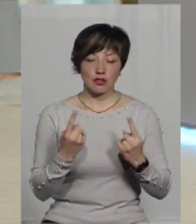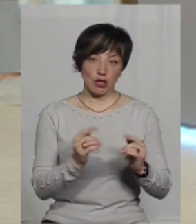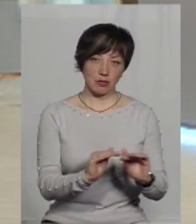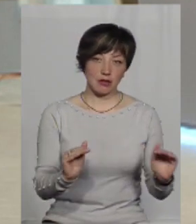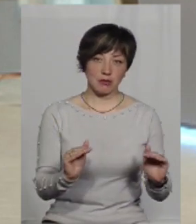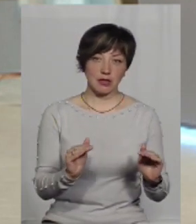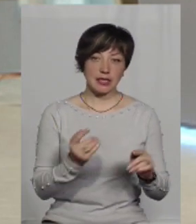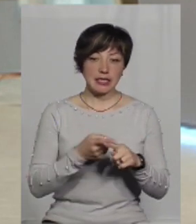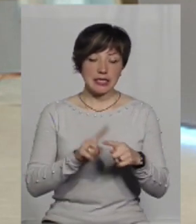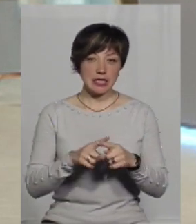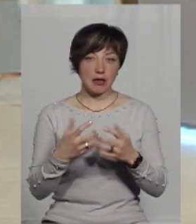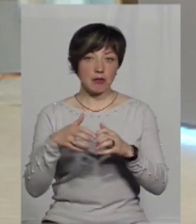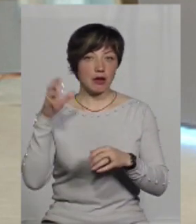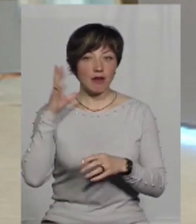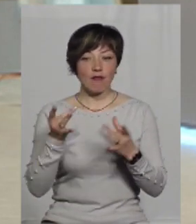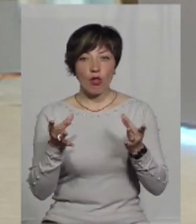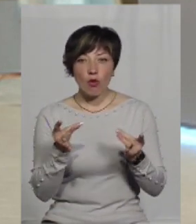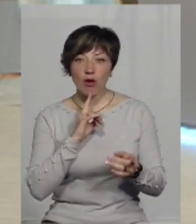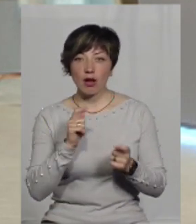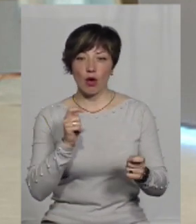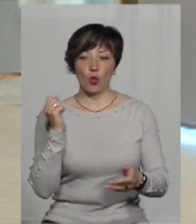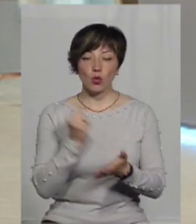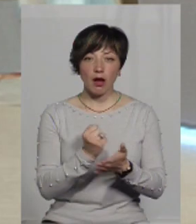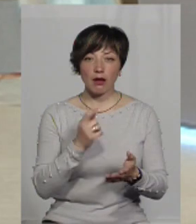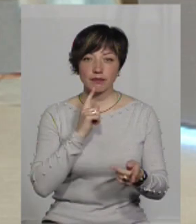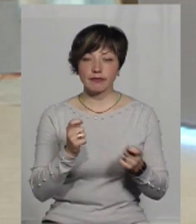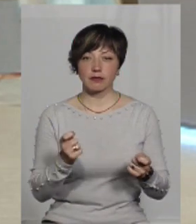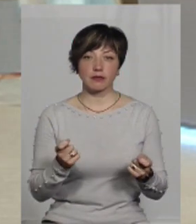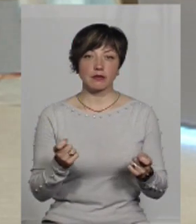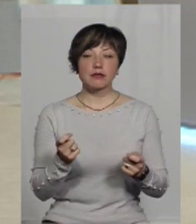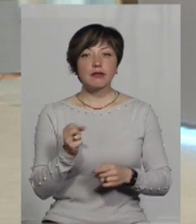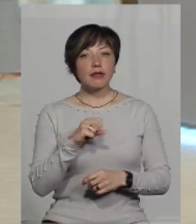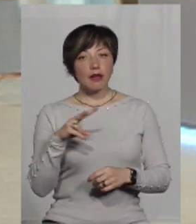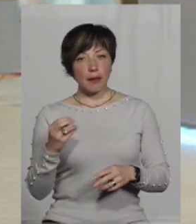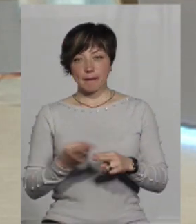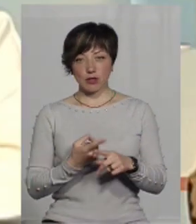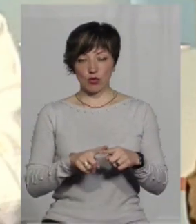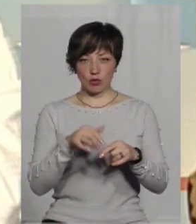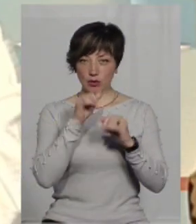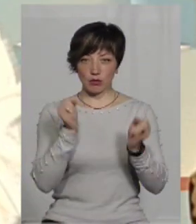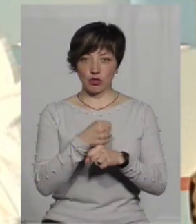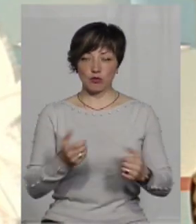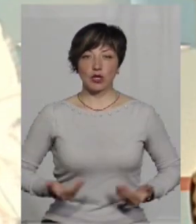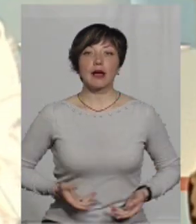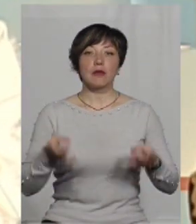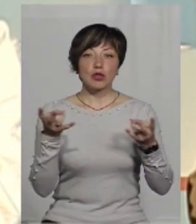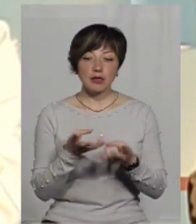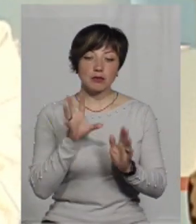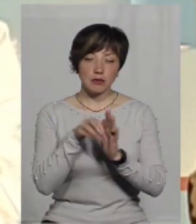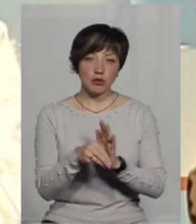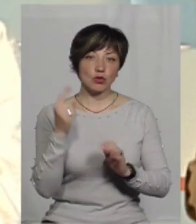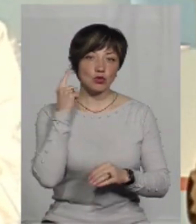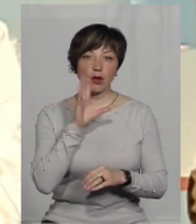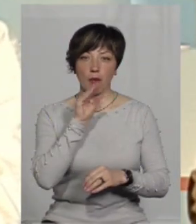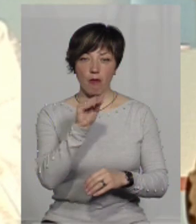Там цей пристрій боїться і вологи, і ударів. От. Але ну, без цього ми не можемо прожити. Нам потрібно весь час